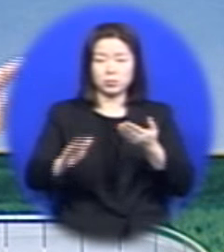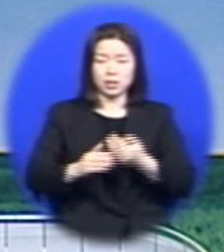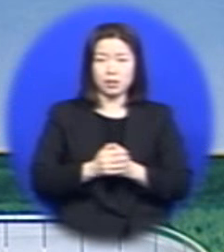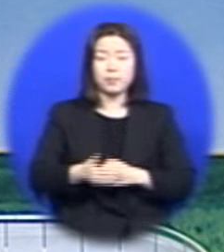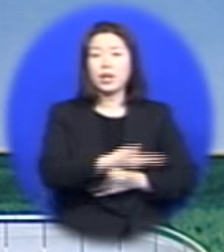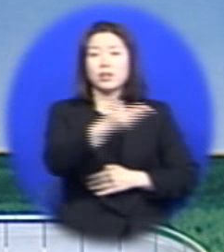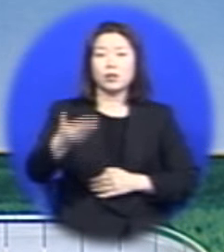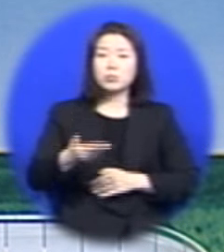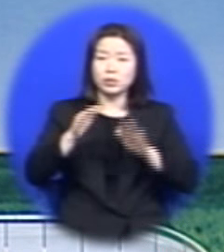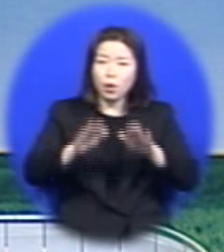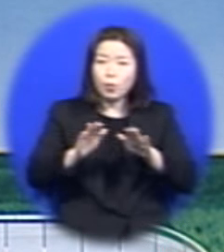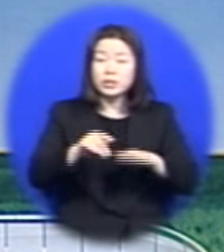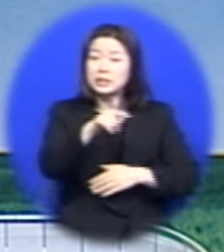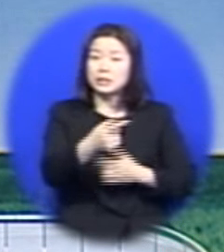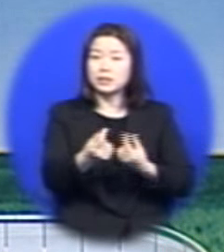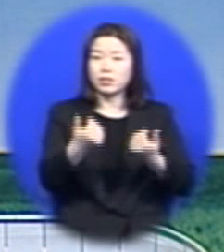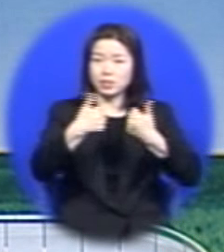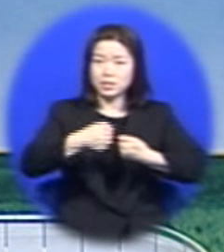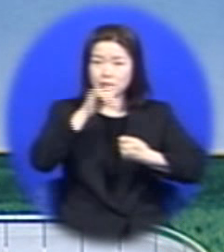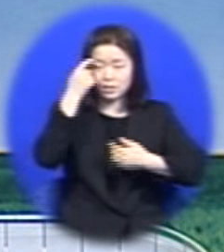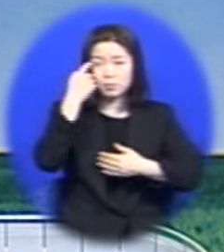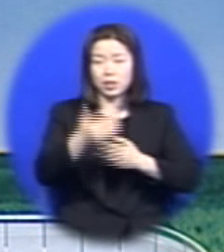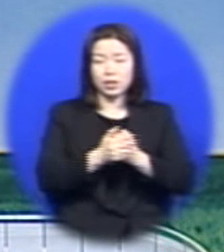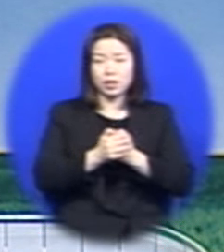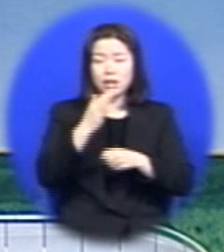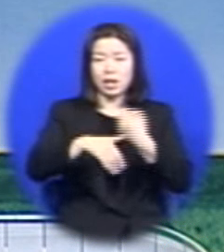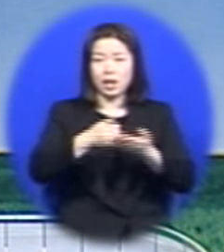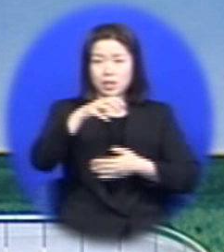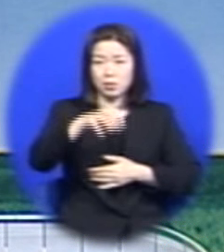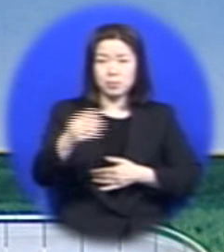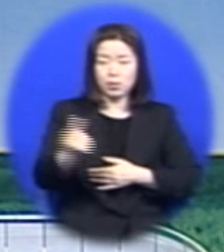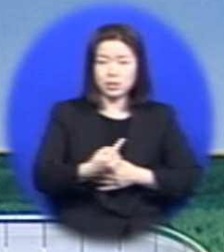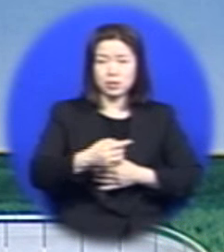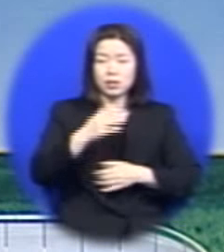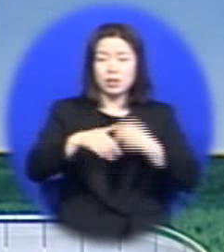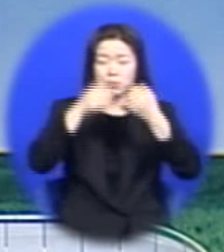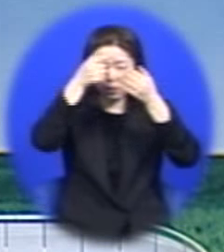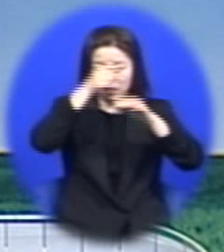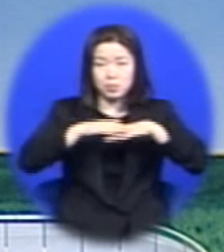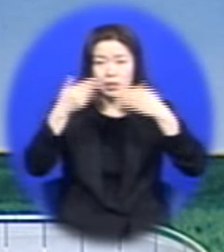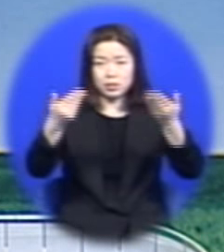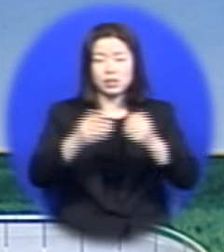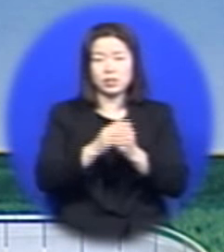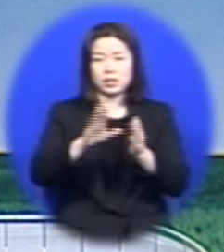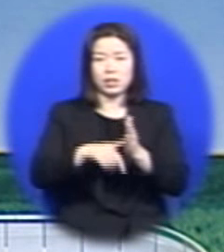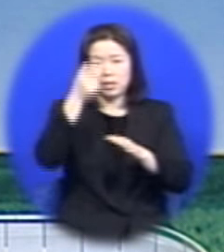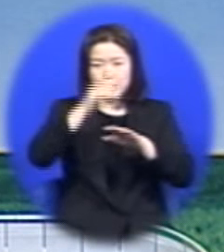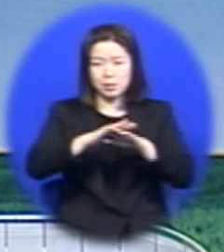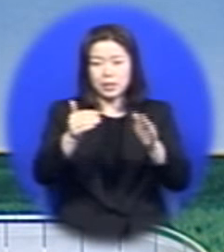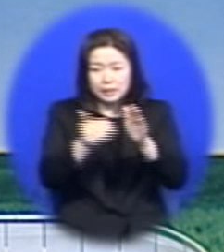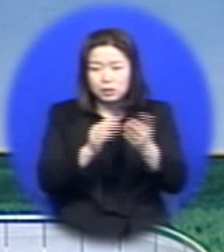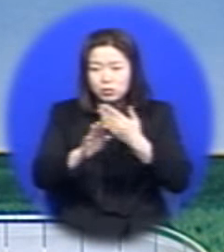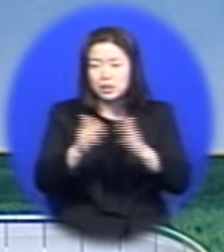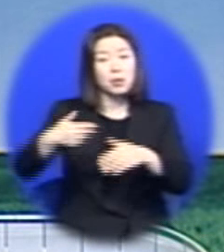인사가 오늘 있습니까? 오늘 교회 와서 하나님께 예배 드리는데 그냥 예배만 딱 드리고 가십니까? 여러분에게도